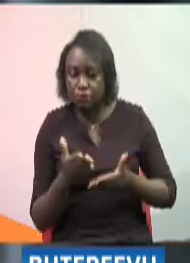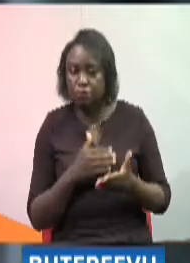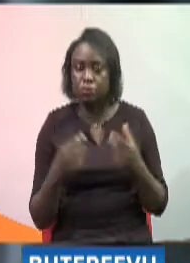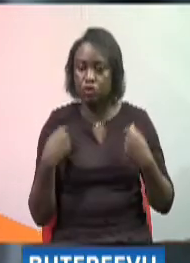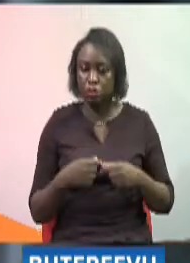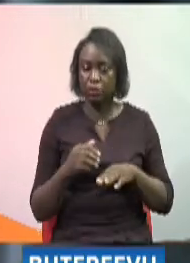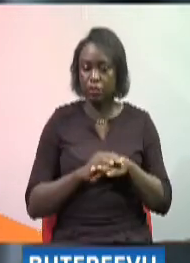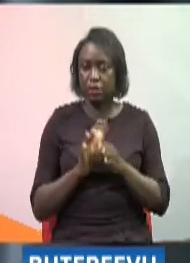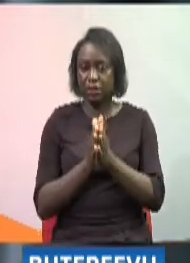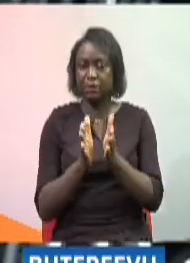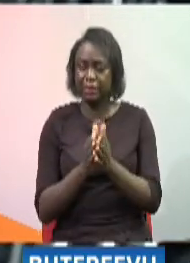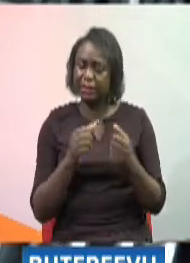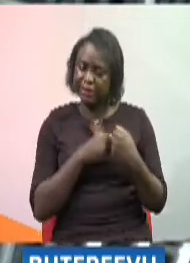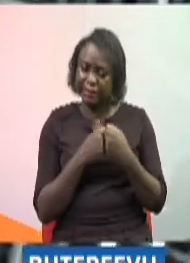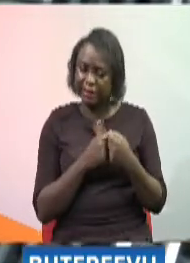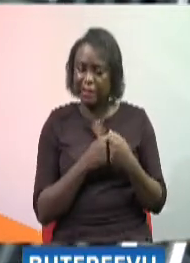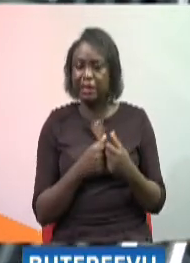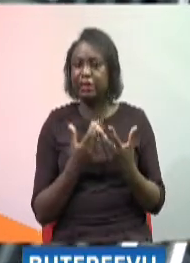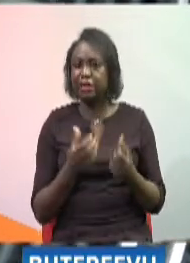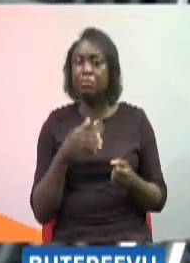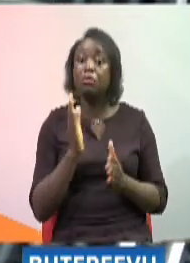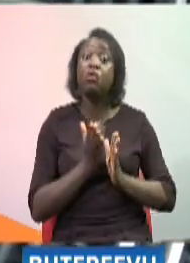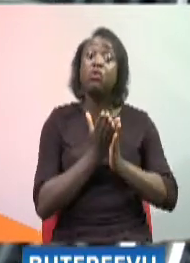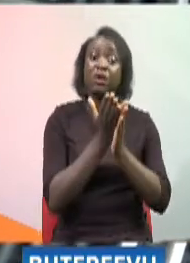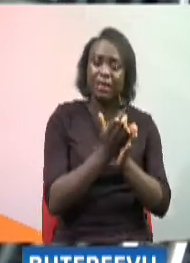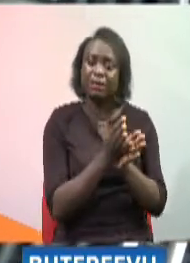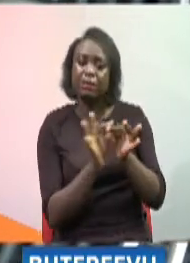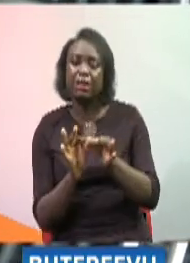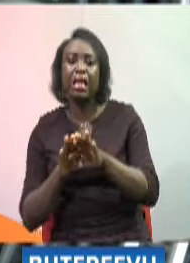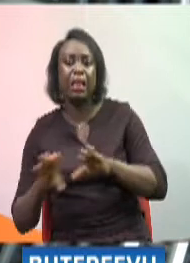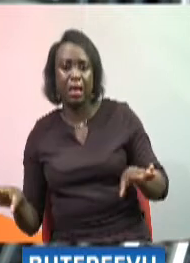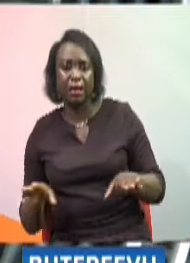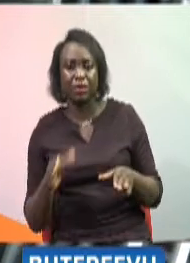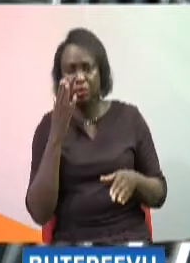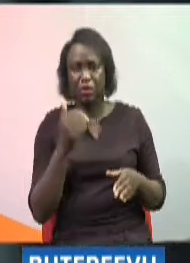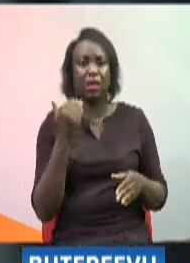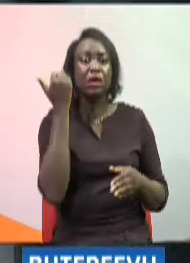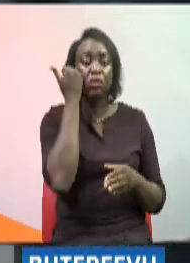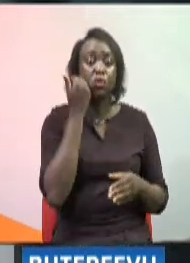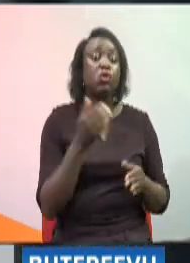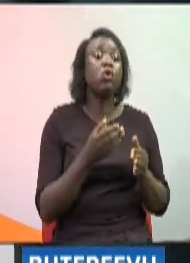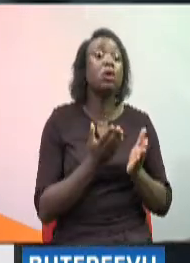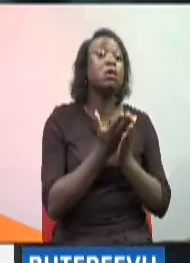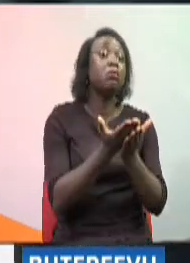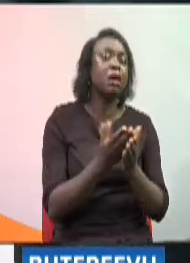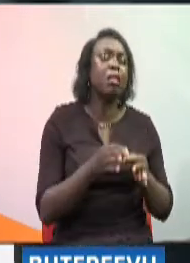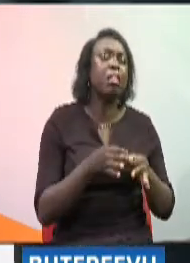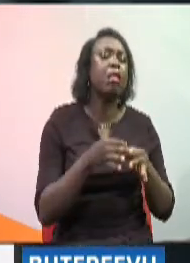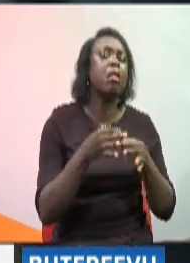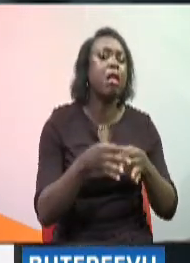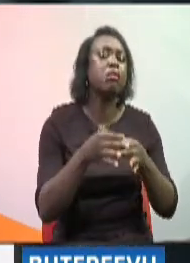Eka ategezeza nti basanze okusomozebwa ku misango naddala egy'ebyettaka olw'okukandaalirira ennyo mu kkooti. Tufunye consent judgment